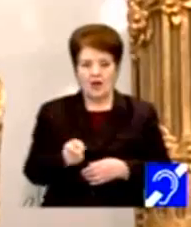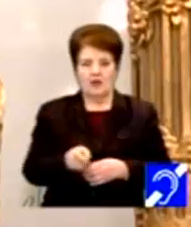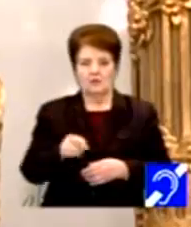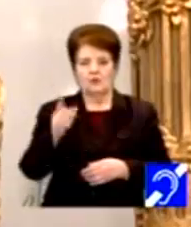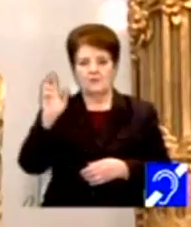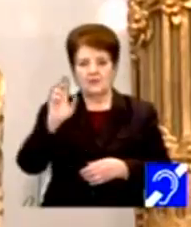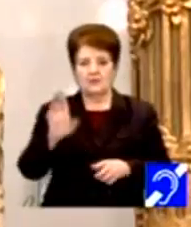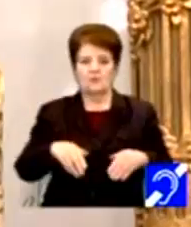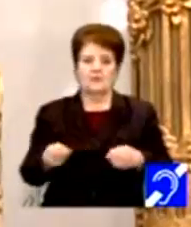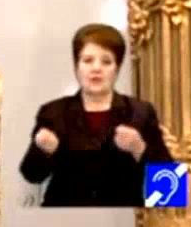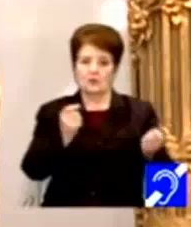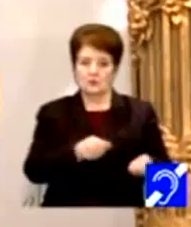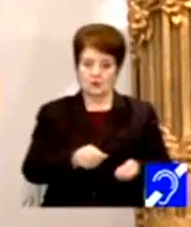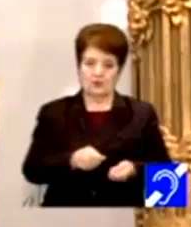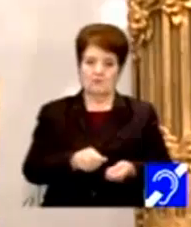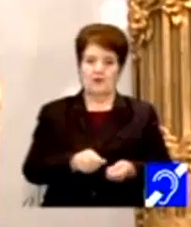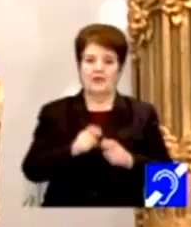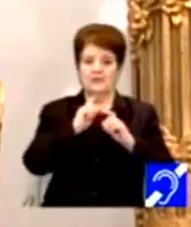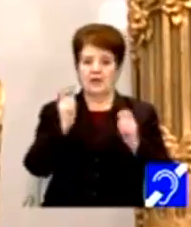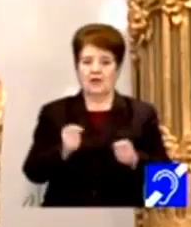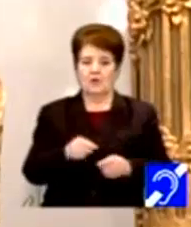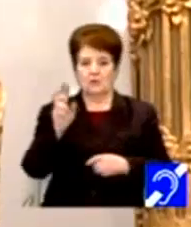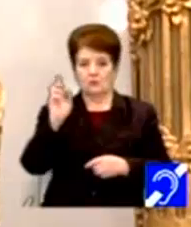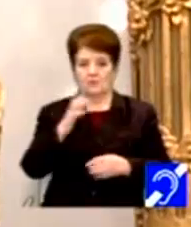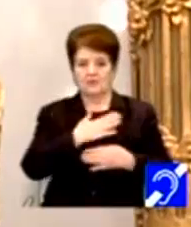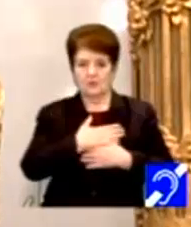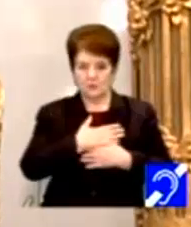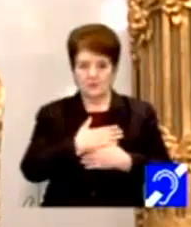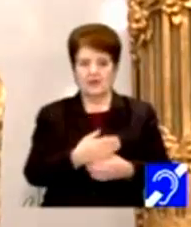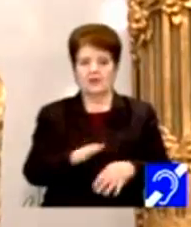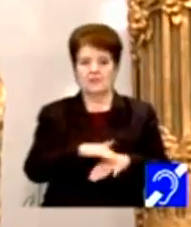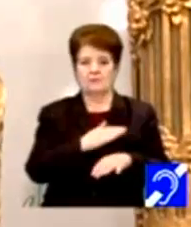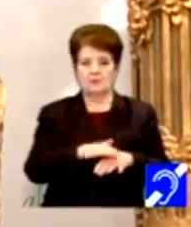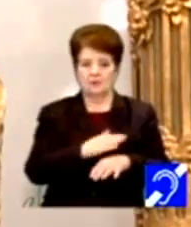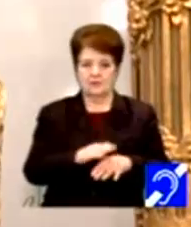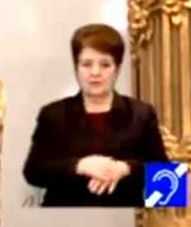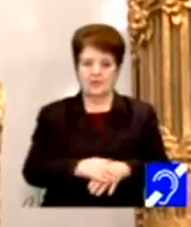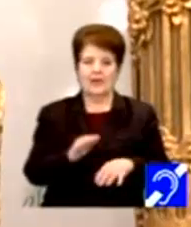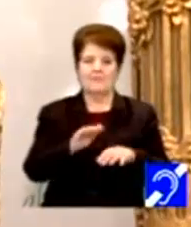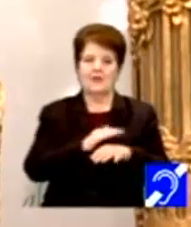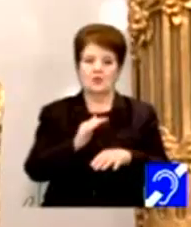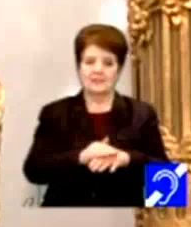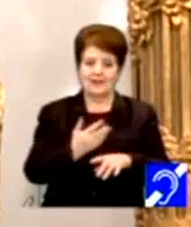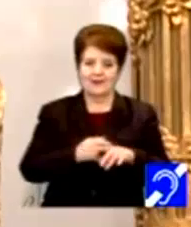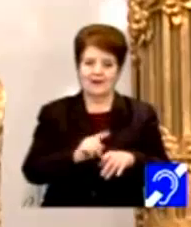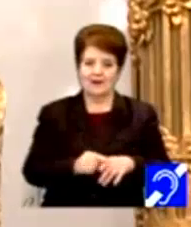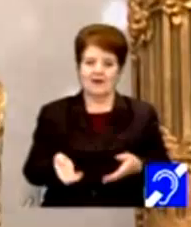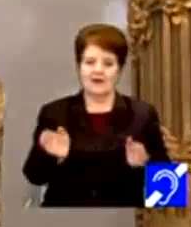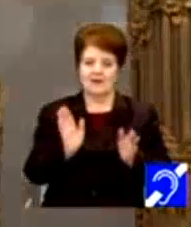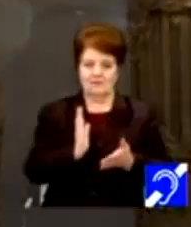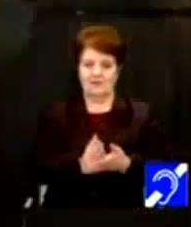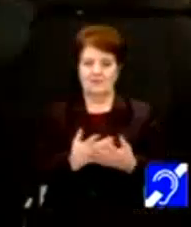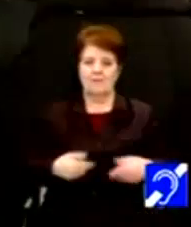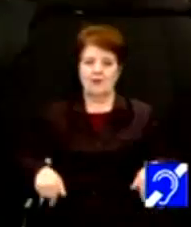lui Dumnezeu iubirea smerită și milostivă a milosteniei pe care o arătăm în jurul